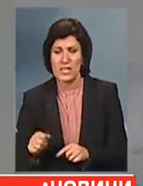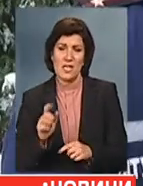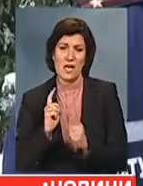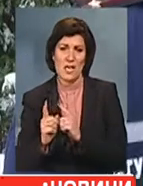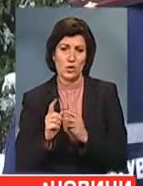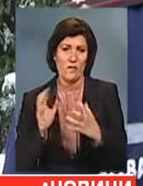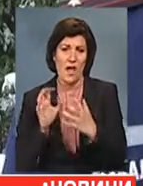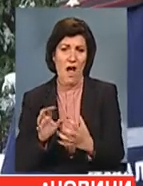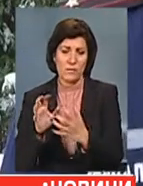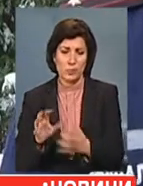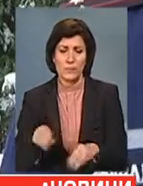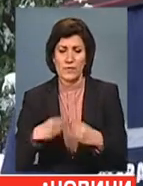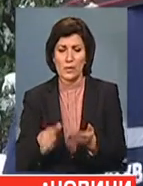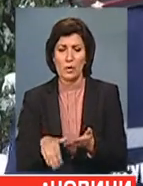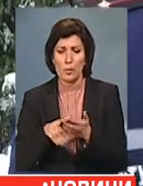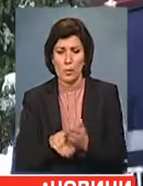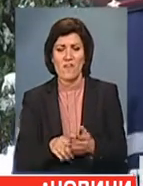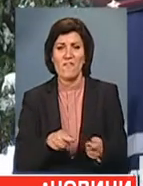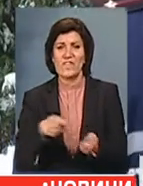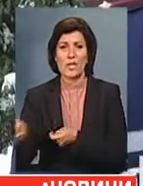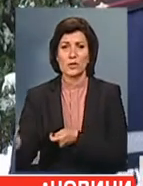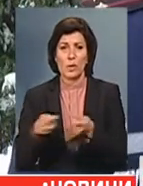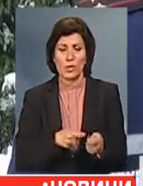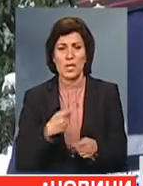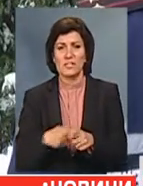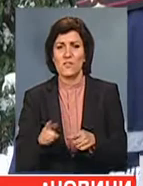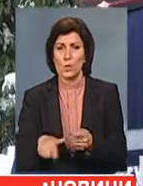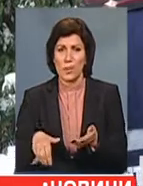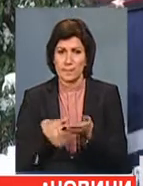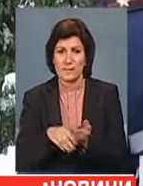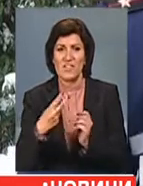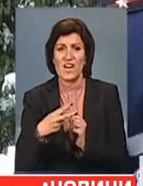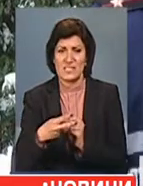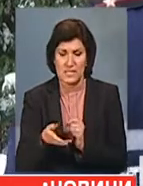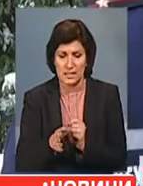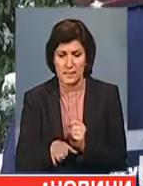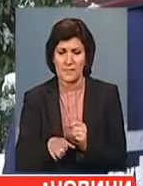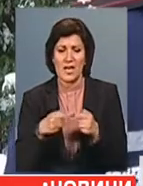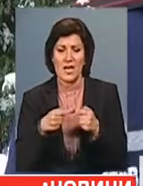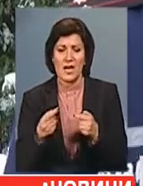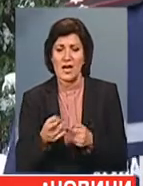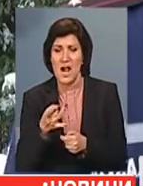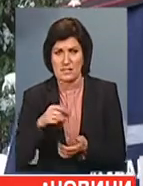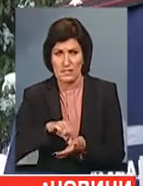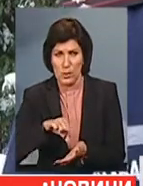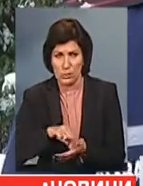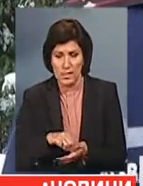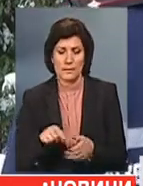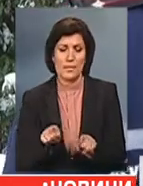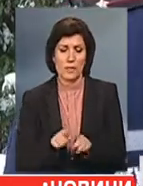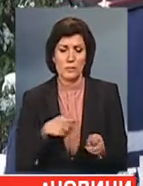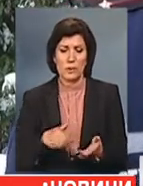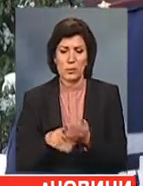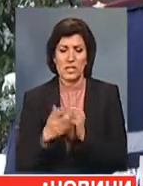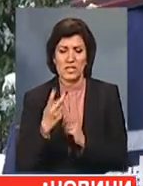автобуси. Було надано допомогу у транспортуванні карет швидкої медичної допомоги, більше 20 раз ми залучалися. А також ми